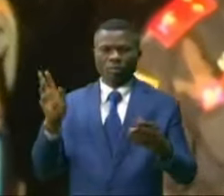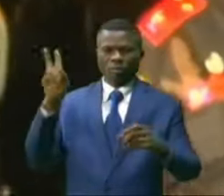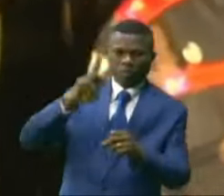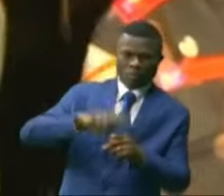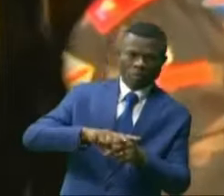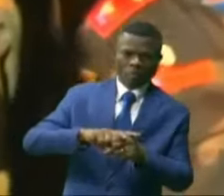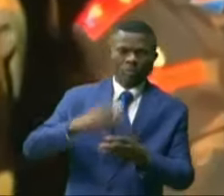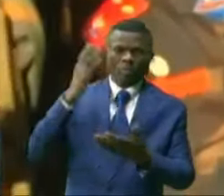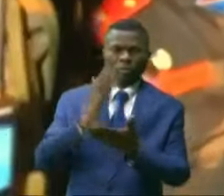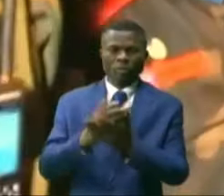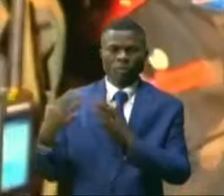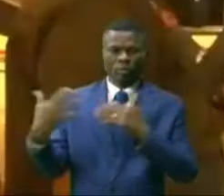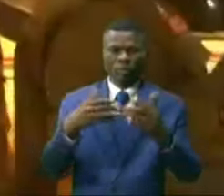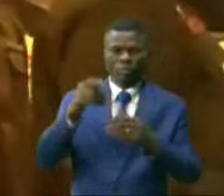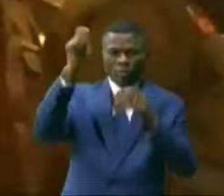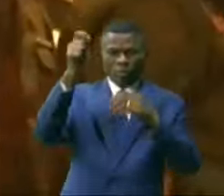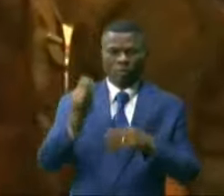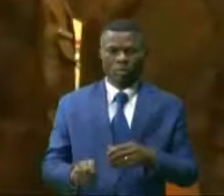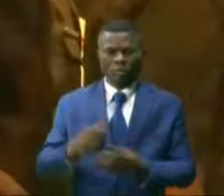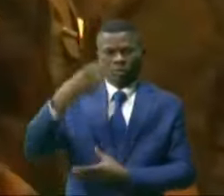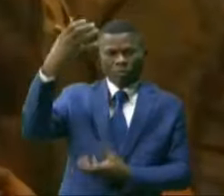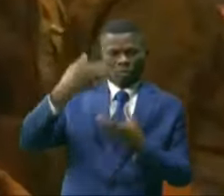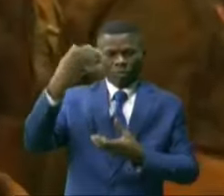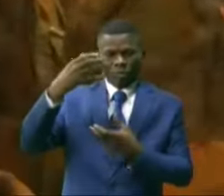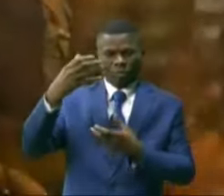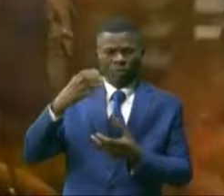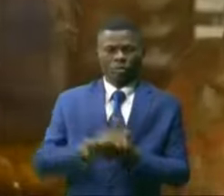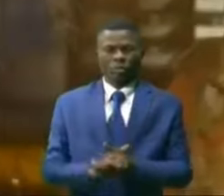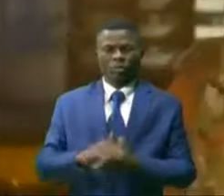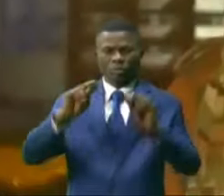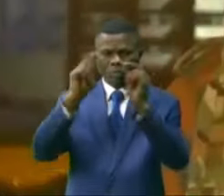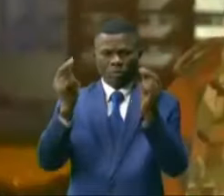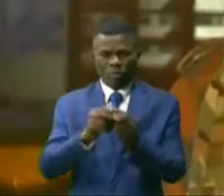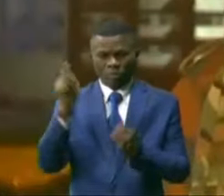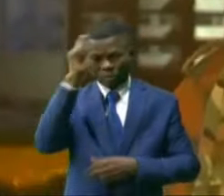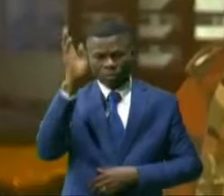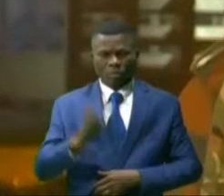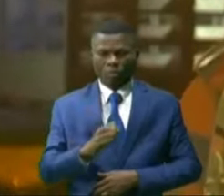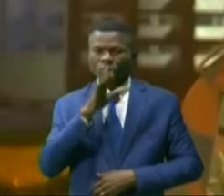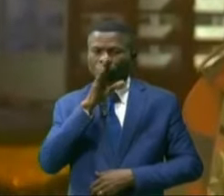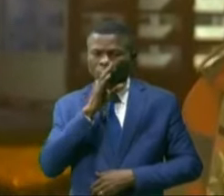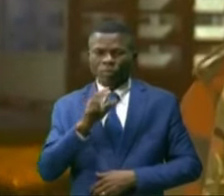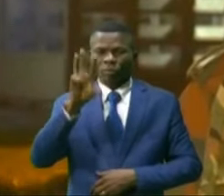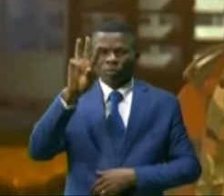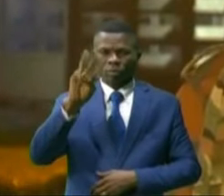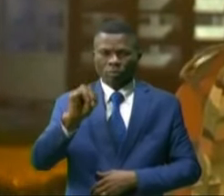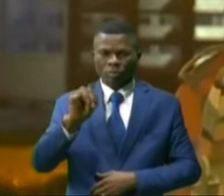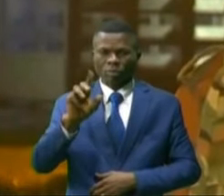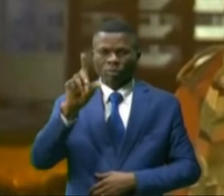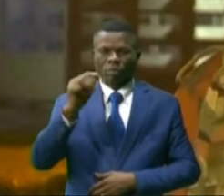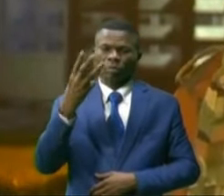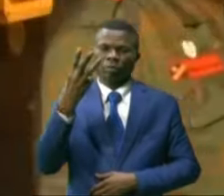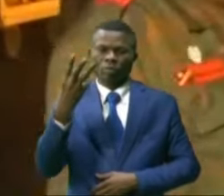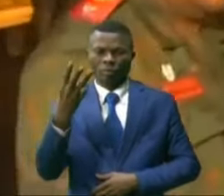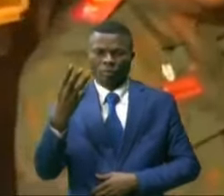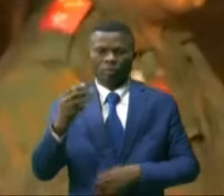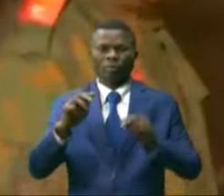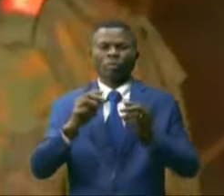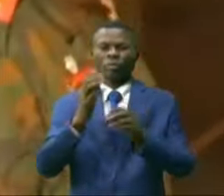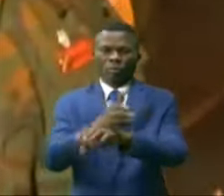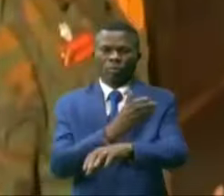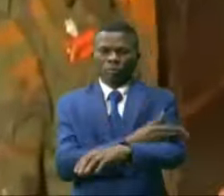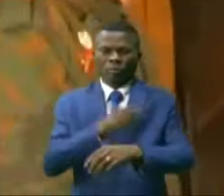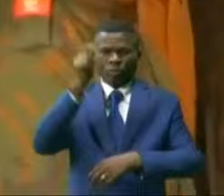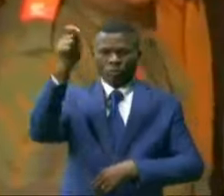du cessez-le-feu par l'armée rwandaise et de ses pantins du M23. La montée en puissance des forces armées de la République démocratique du Congo est